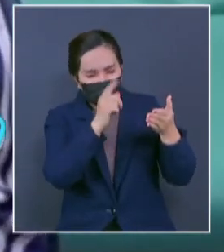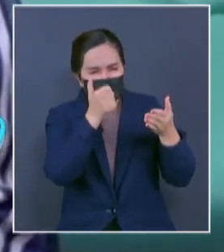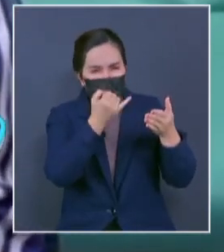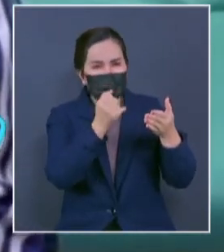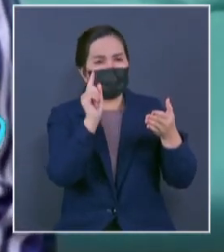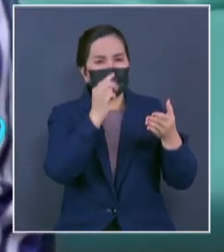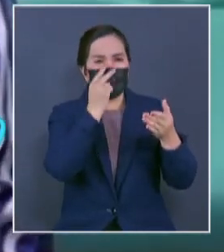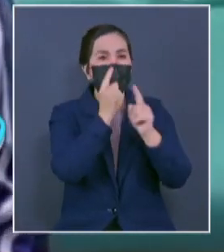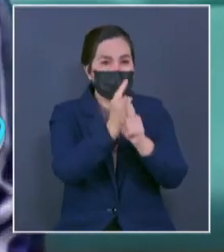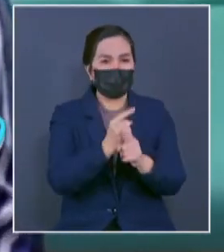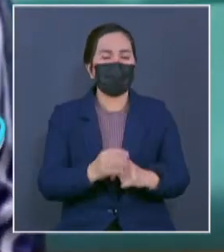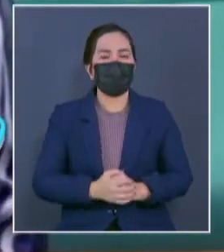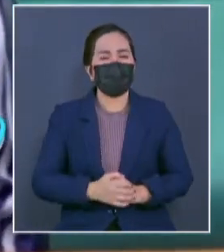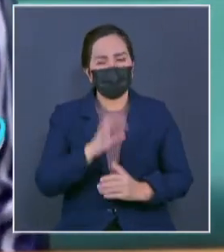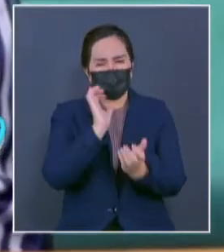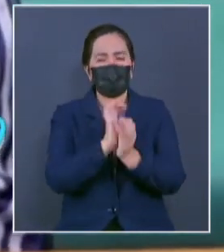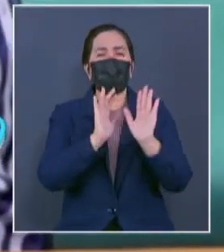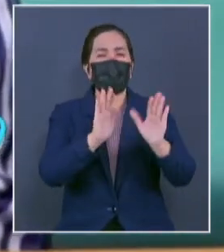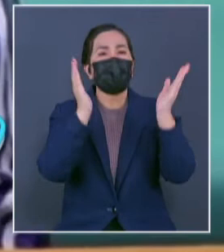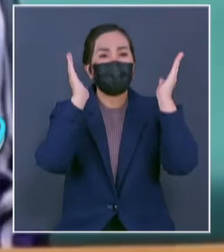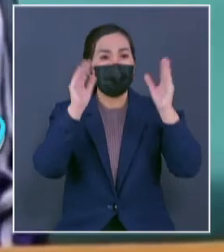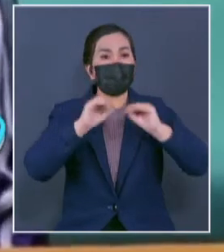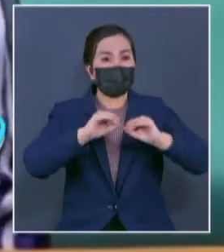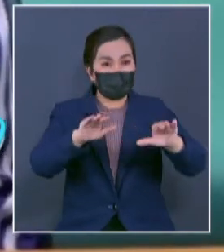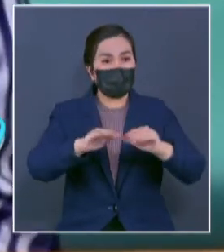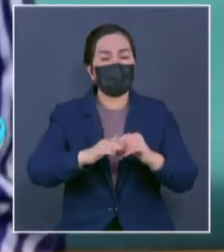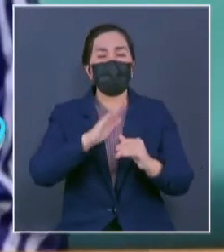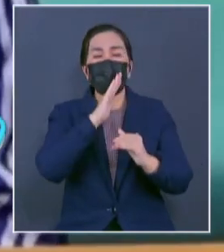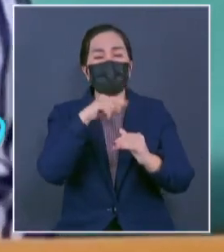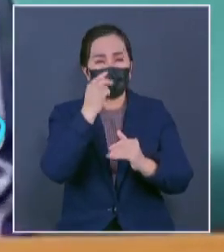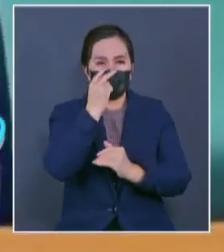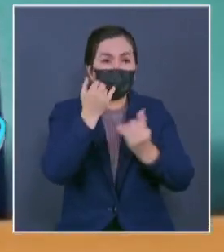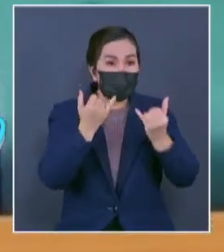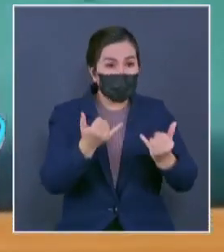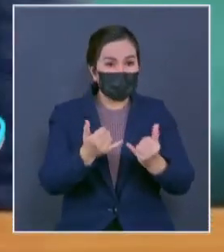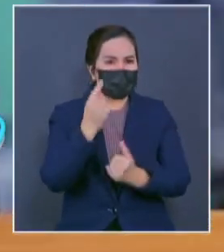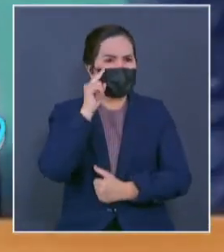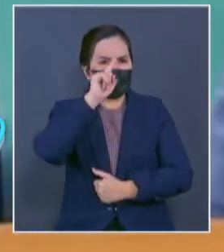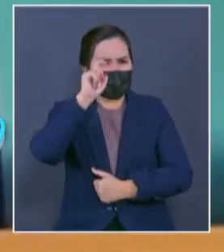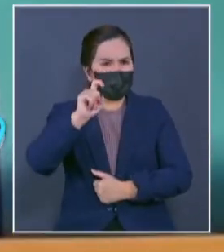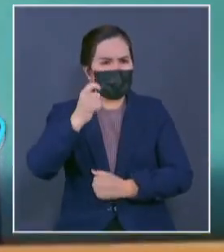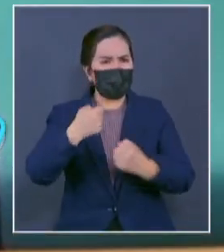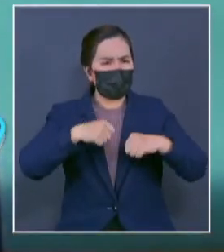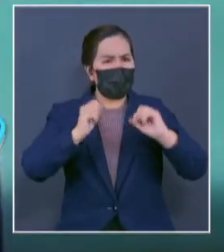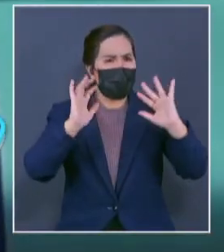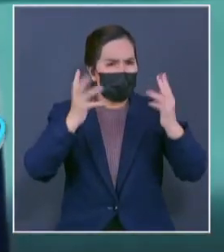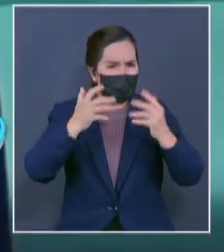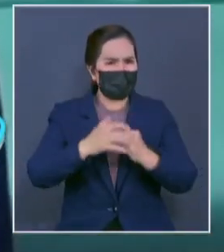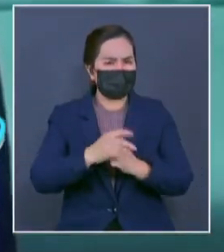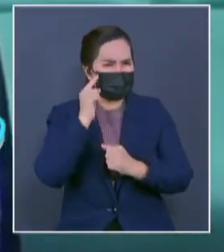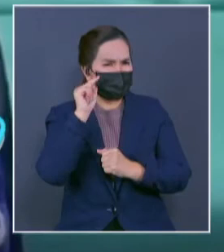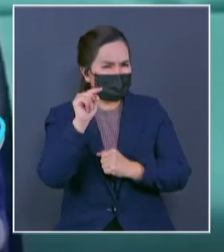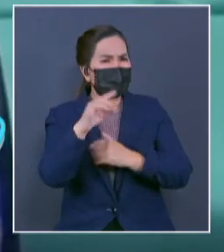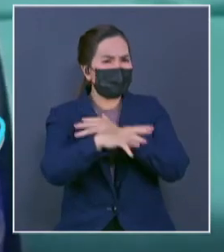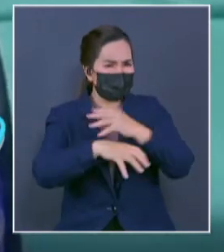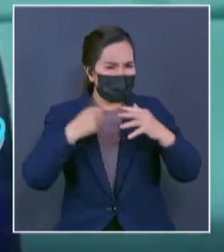ถอีกทีนึงตำรวจได้ฝากประชาสัมพันธ์นะคะสำหรับผู้ชมที่สงสัยว่าเคยถูกลักทรัพย์โดยคนร้ายที่